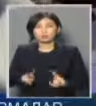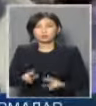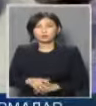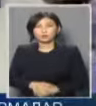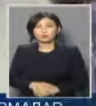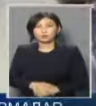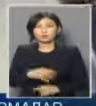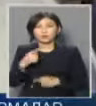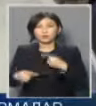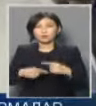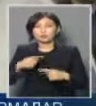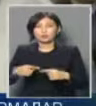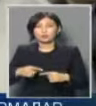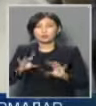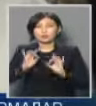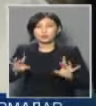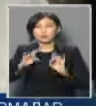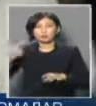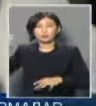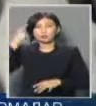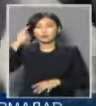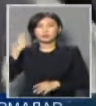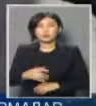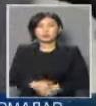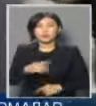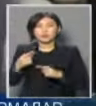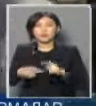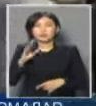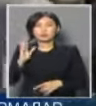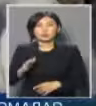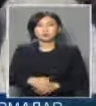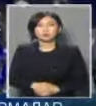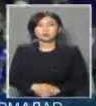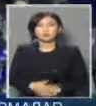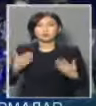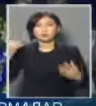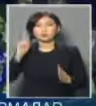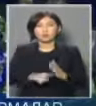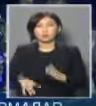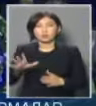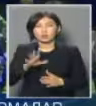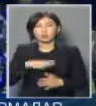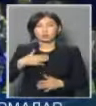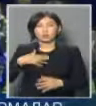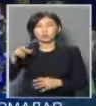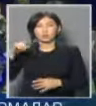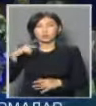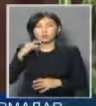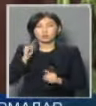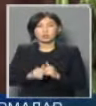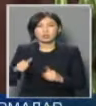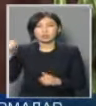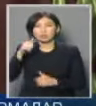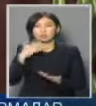арнадық, дәстүрімізді насихаттадық деп ойлаймыз. Әрі қарай жалғасын таба береді деген үлкен сенімдеміз. Мен қазақпын мегажобасының әр